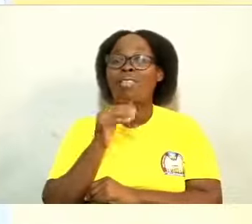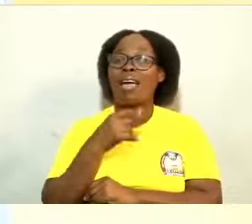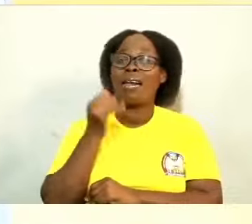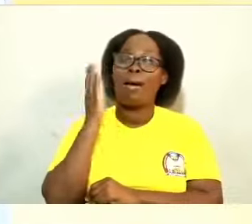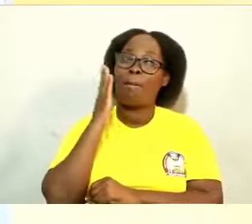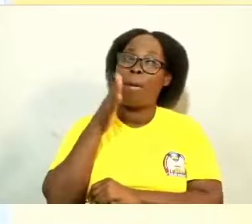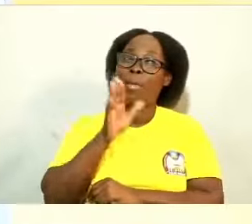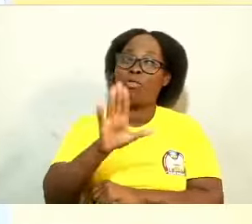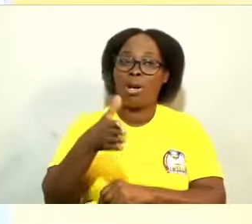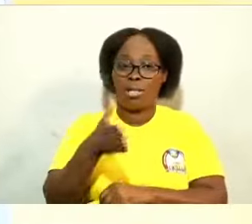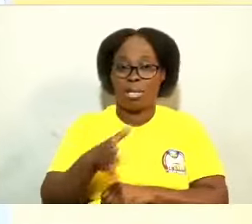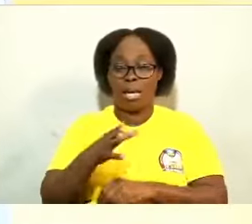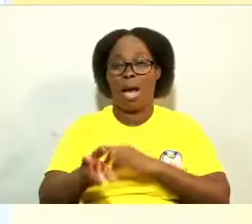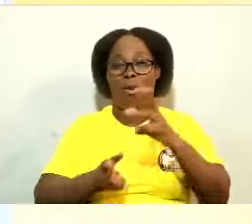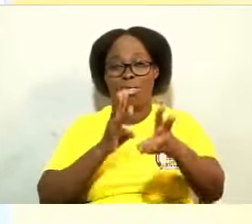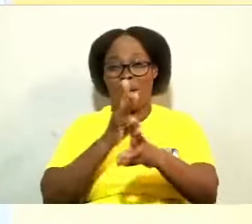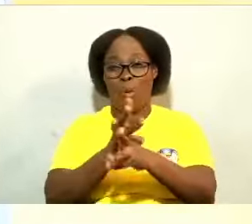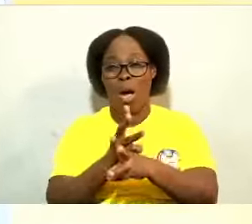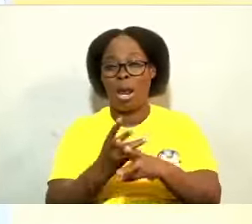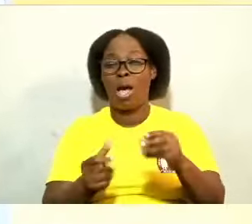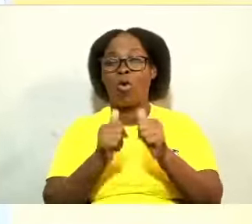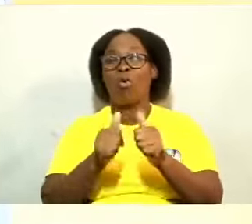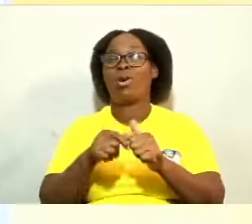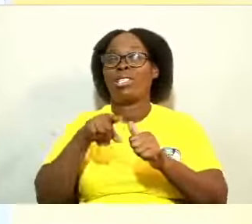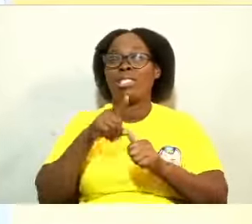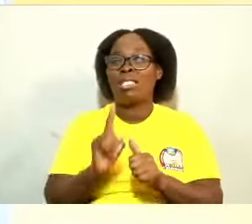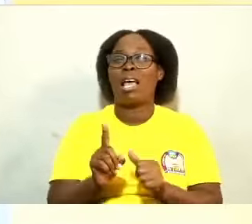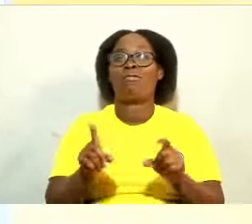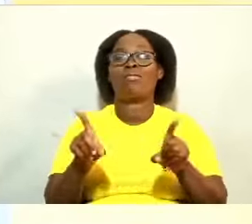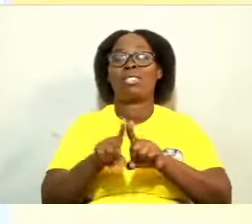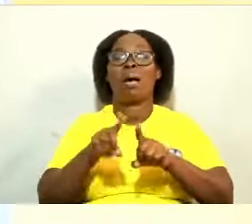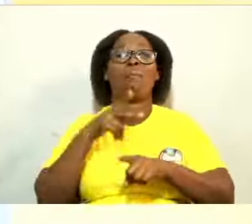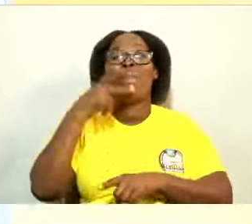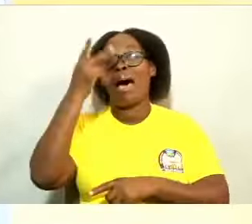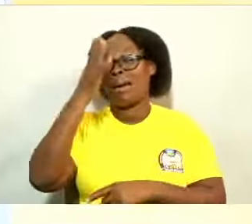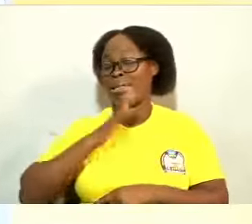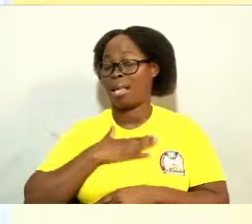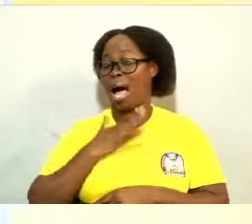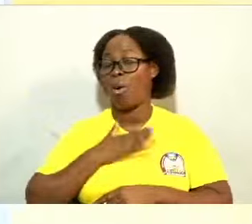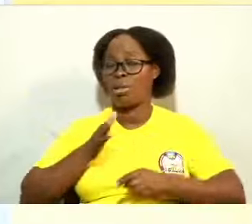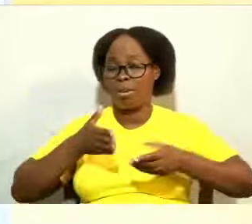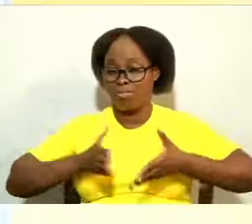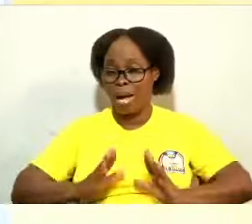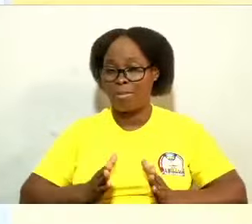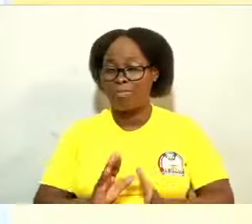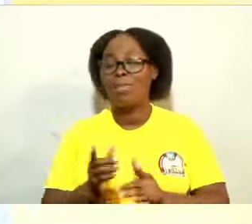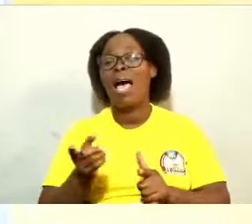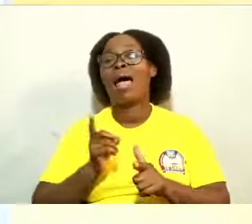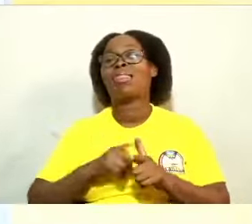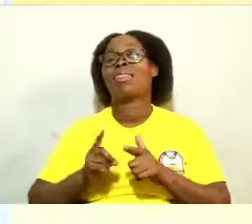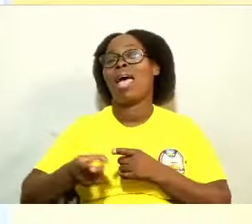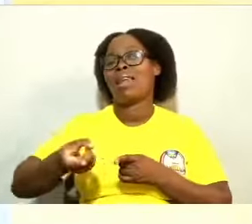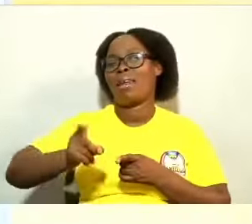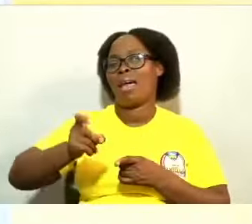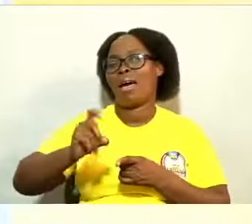mama wa dunia hii ambao nao ndio wazazi. Zaeni mkafanyeje?